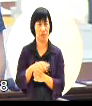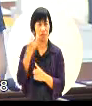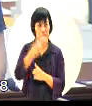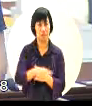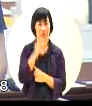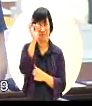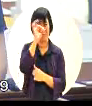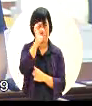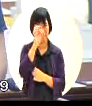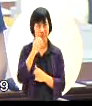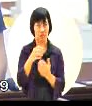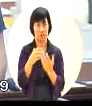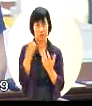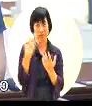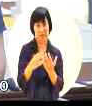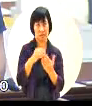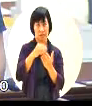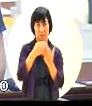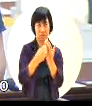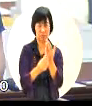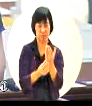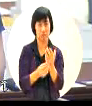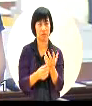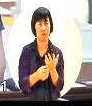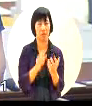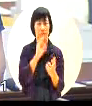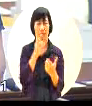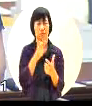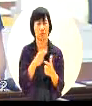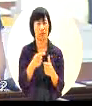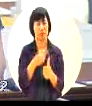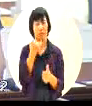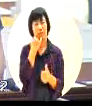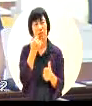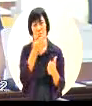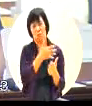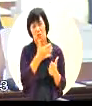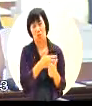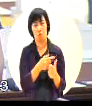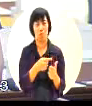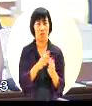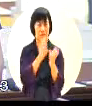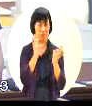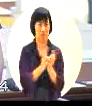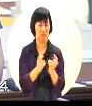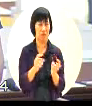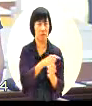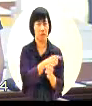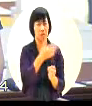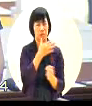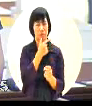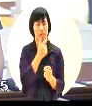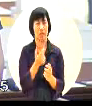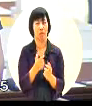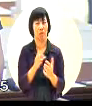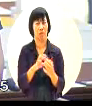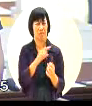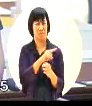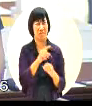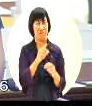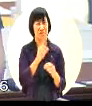难的款。啊，我希望讲，有机会是毋是看要新市顶边从这个纳入，这片拢个纳入，因为这起来可